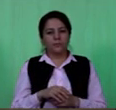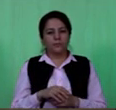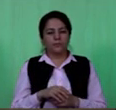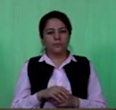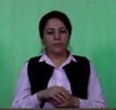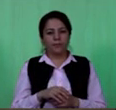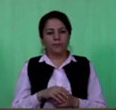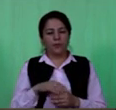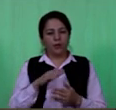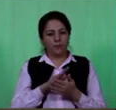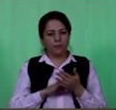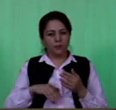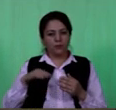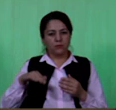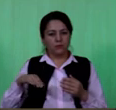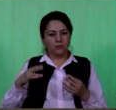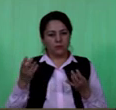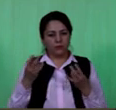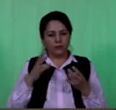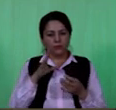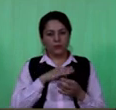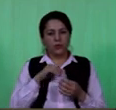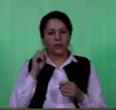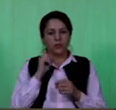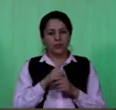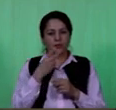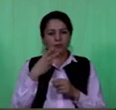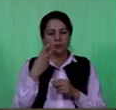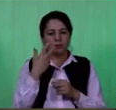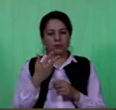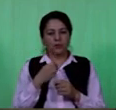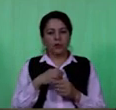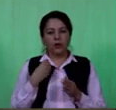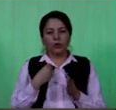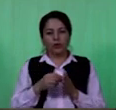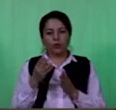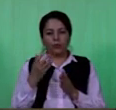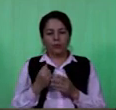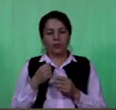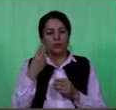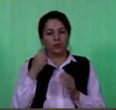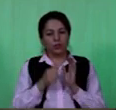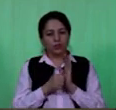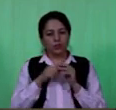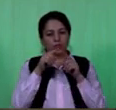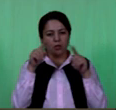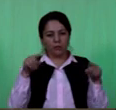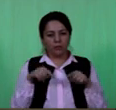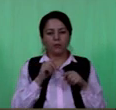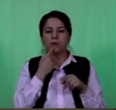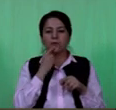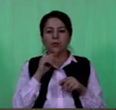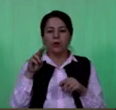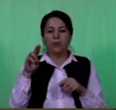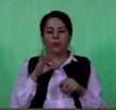далее вам нужно было решить задачу номер 23 купили 6 коробок конфет по 4 килограмма